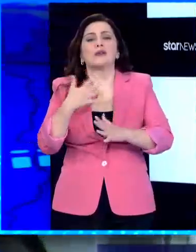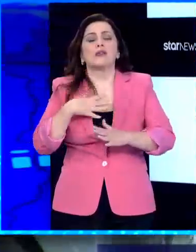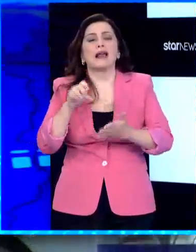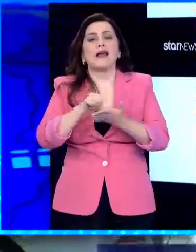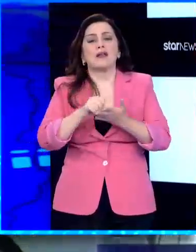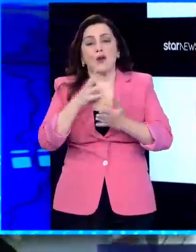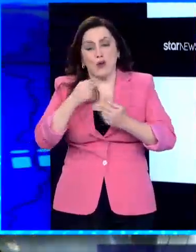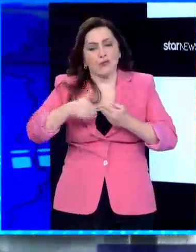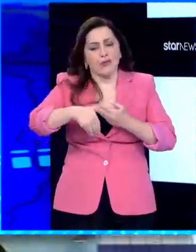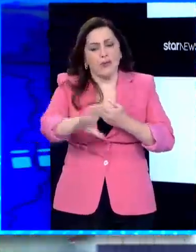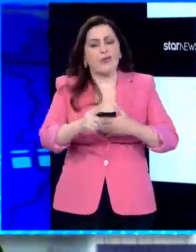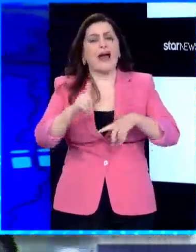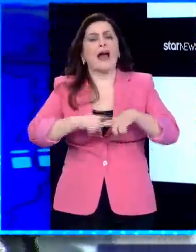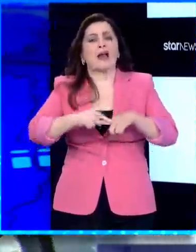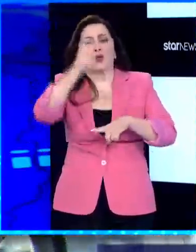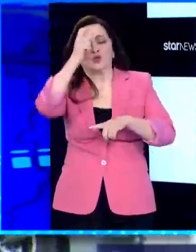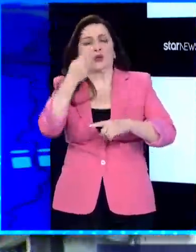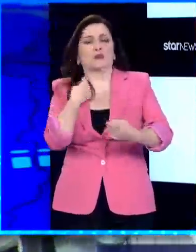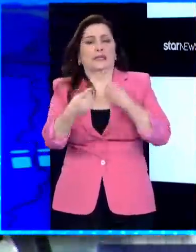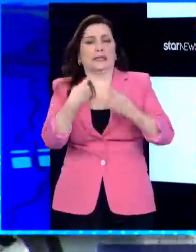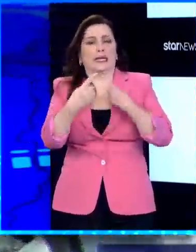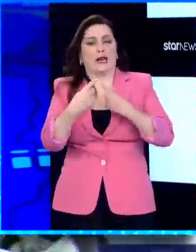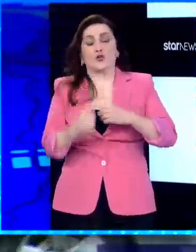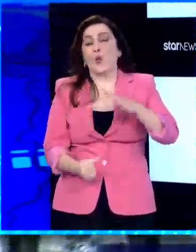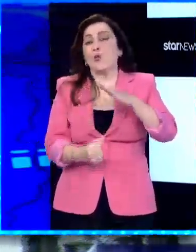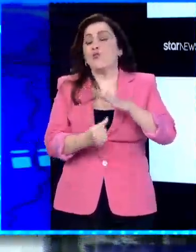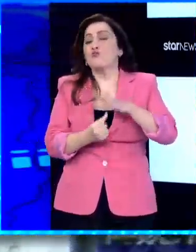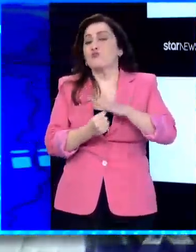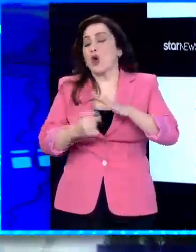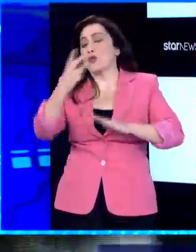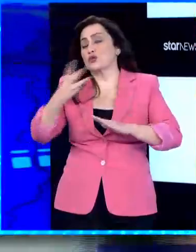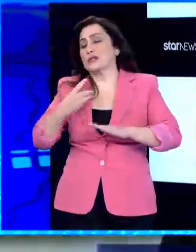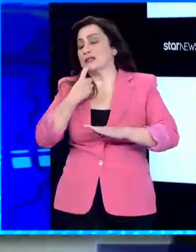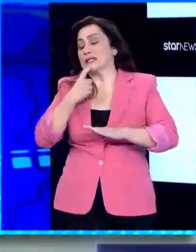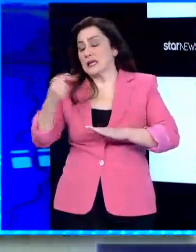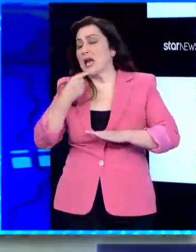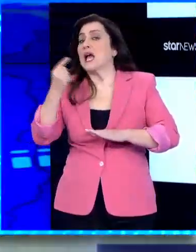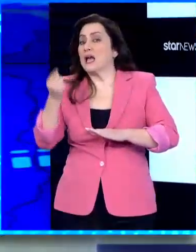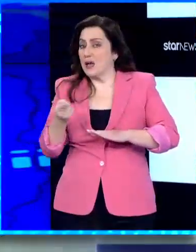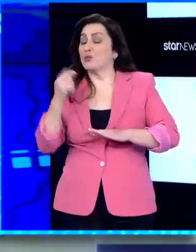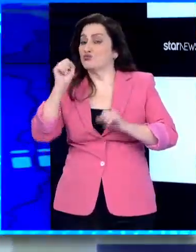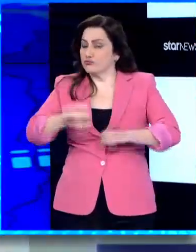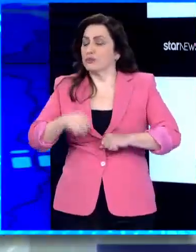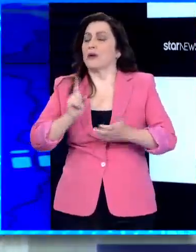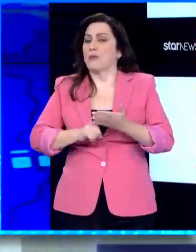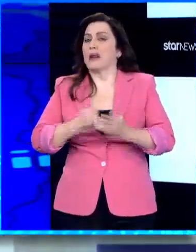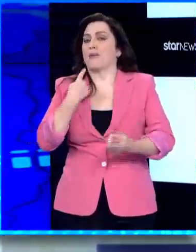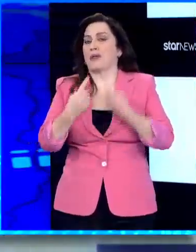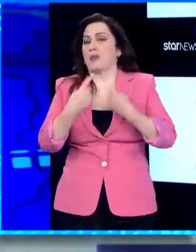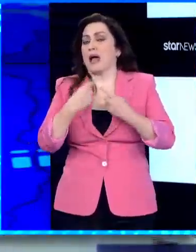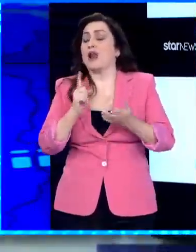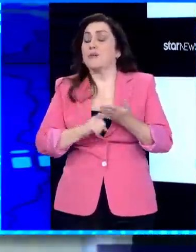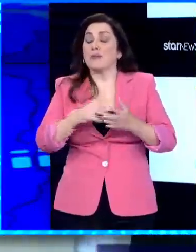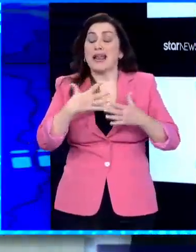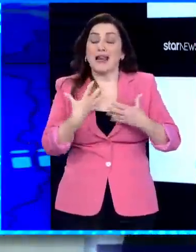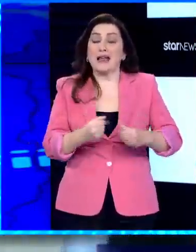ώψη του ελληνοτουρκικού διαλόγου. Ο πρόεδρος του ΣΥΡΙΖΑ τάχθηκε υπέρ του διαλόγου, αλλά βάσει συγκεκριμένης τακτικής με αρχή, μέση και τέλος, όπως είπε,